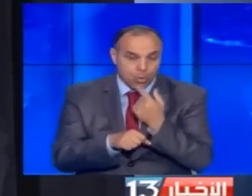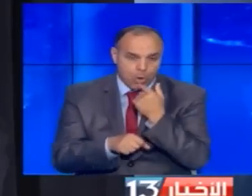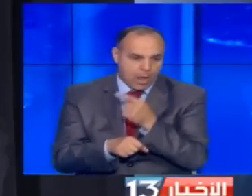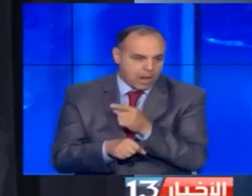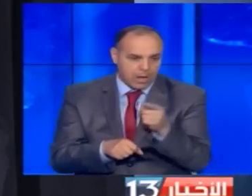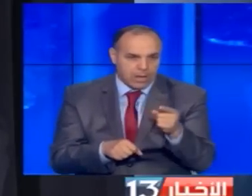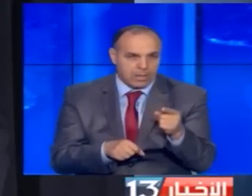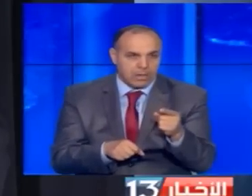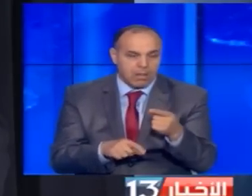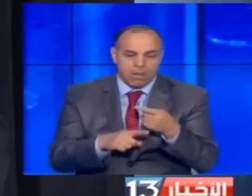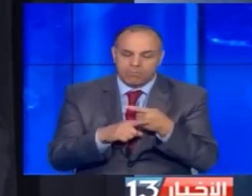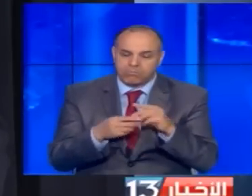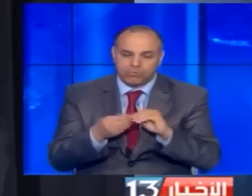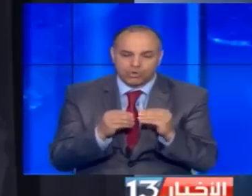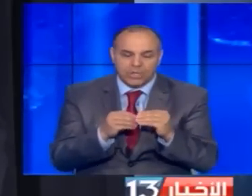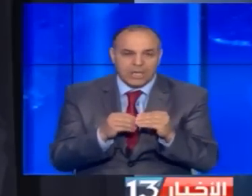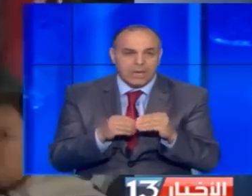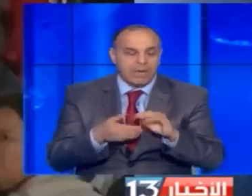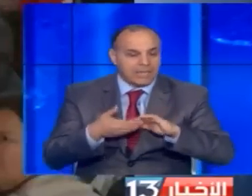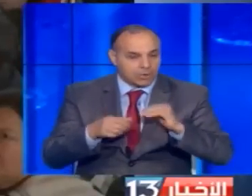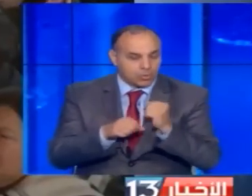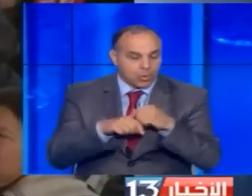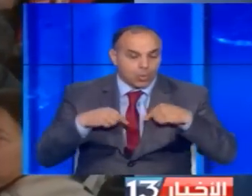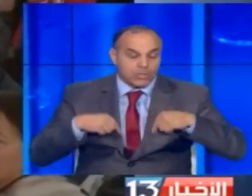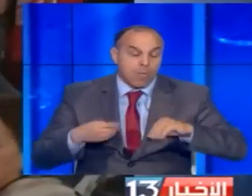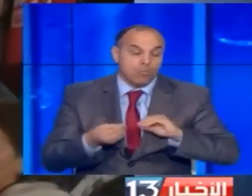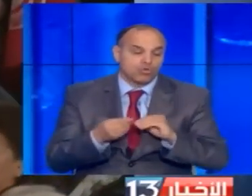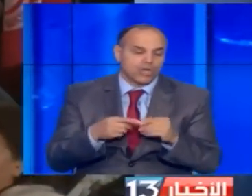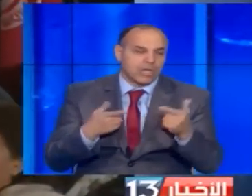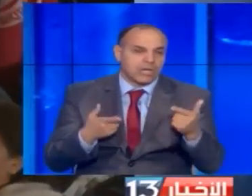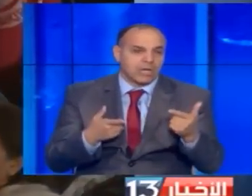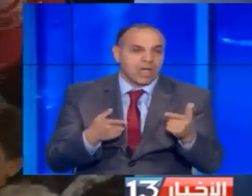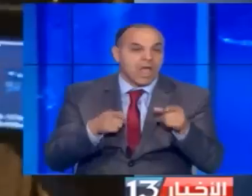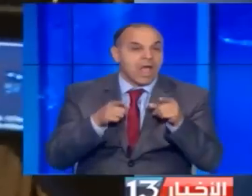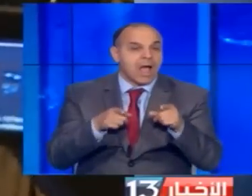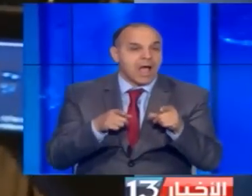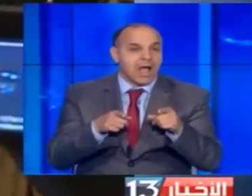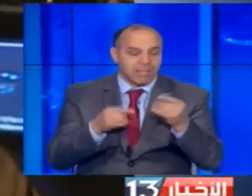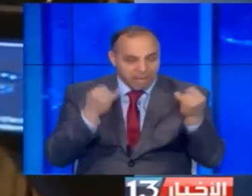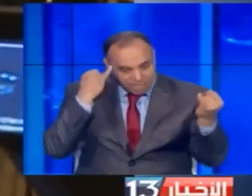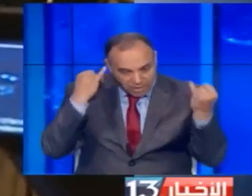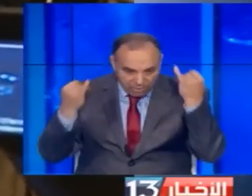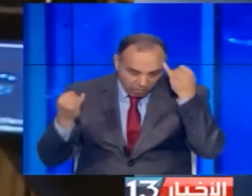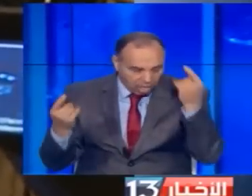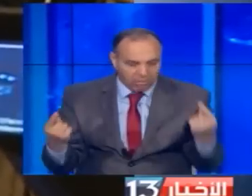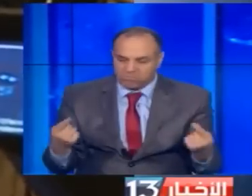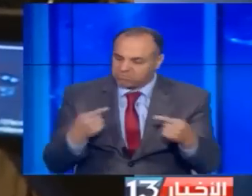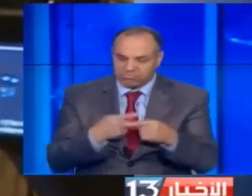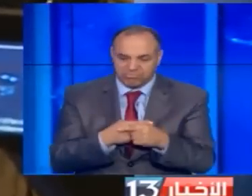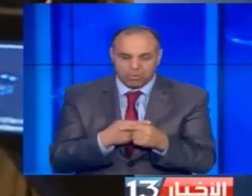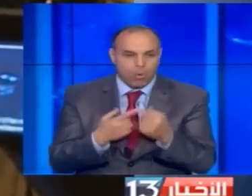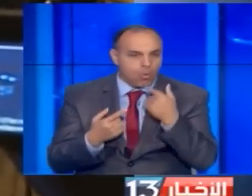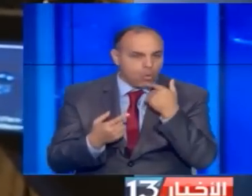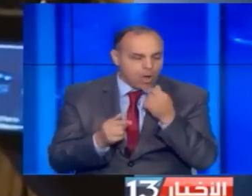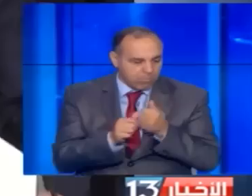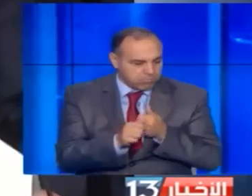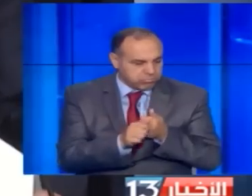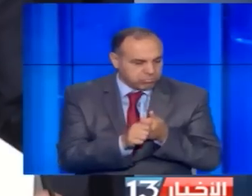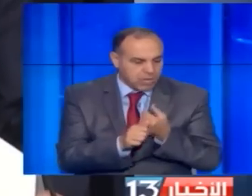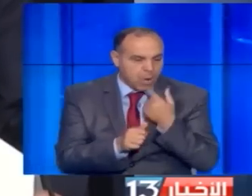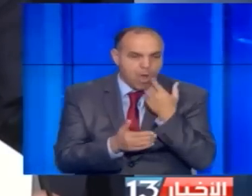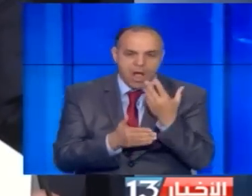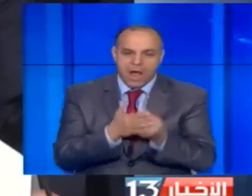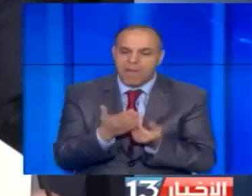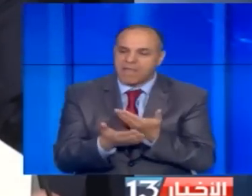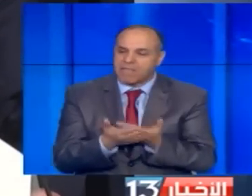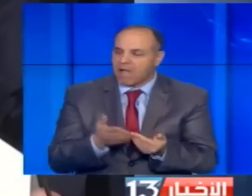أن الاختلاف القائم بين المنظمة والحكومة هو اختلاف حول وجهات النظر والمسارات المتبعة وغياب